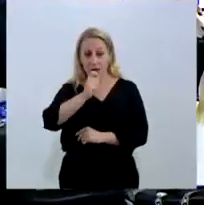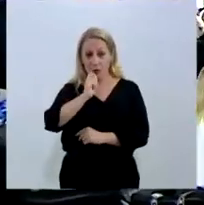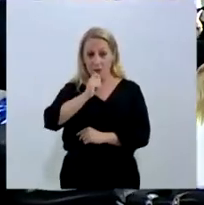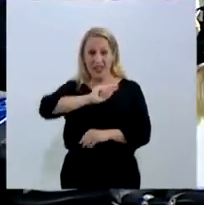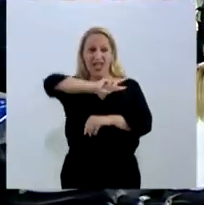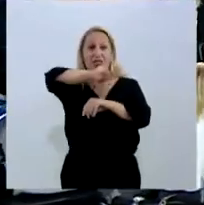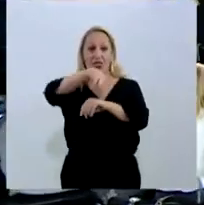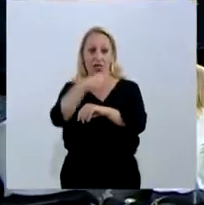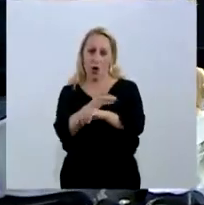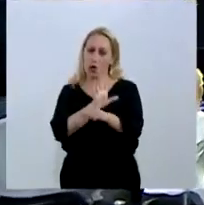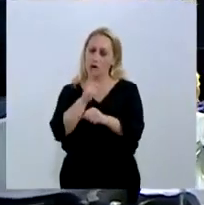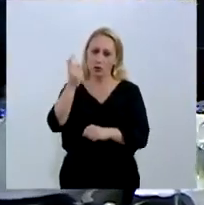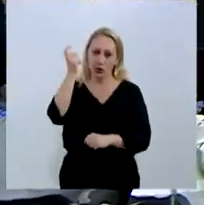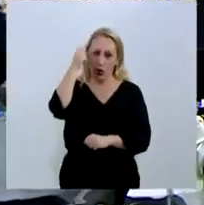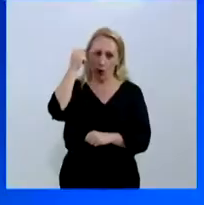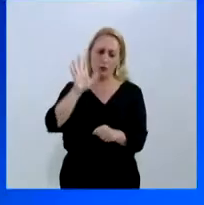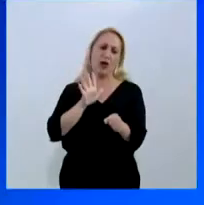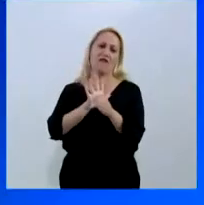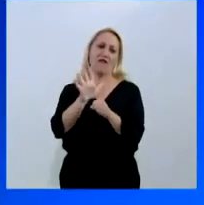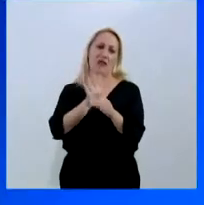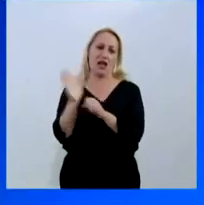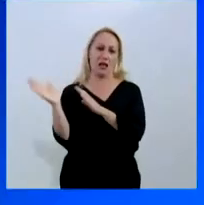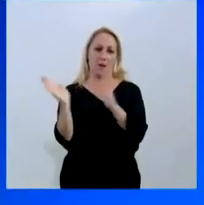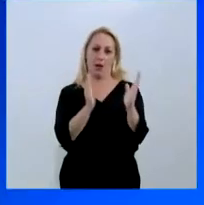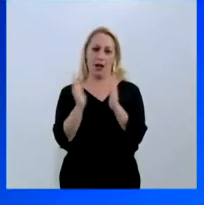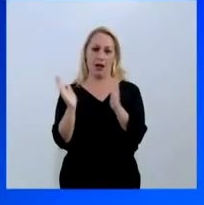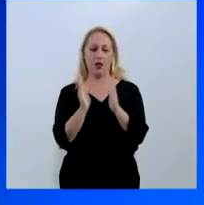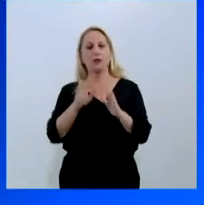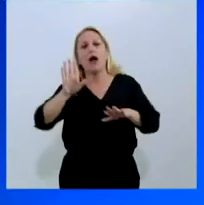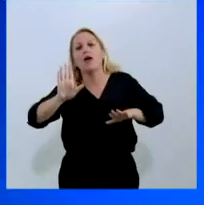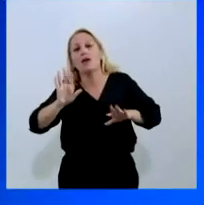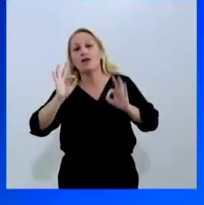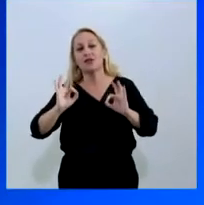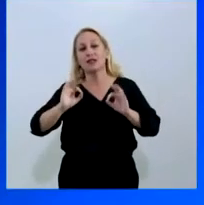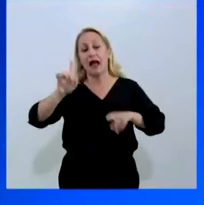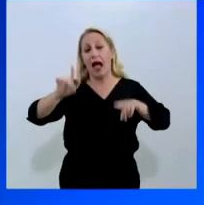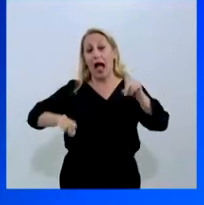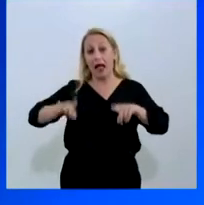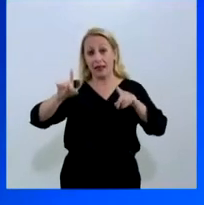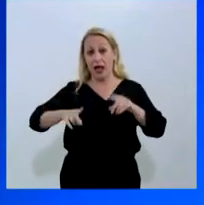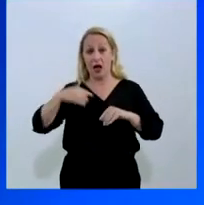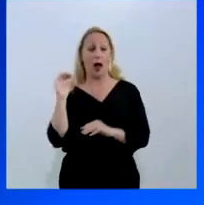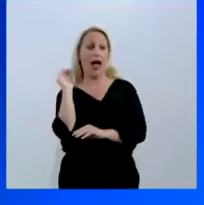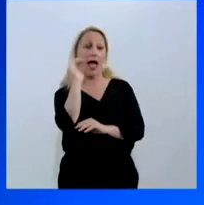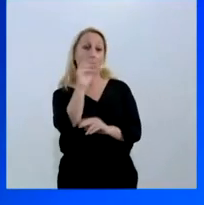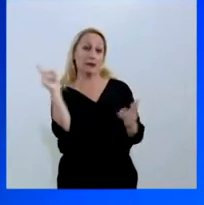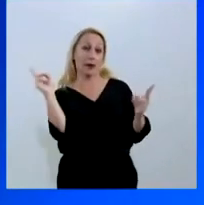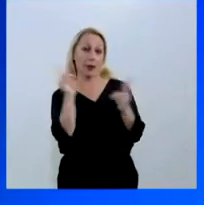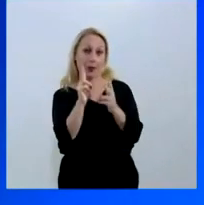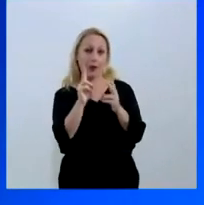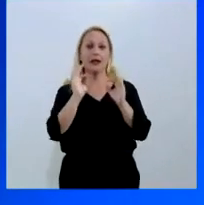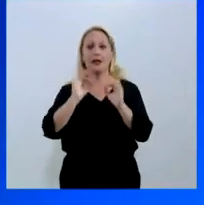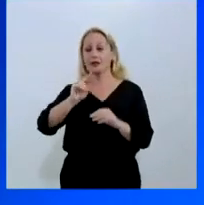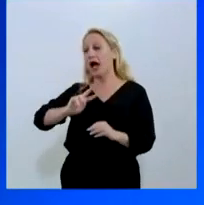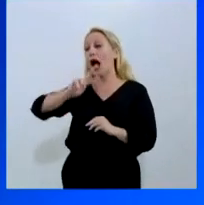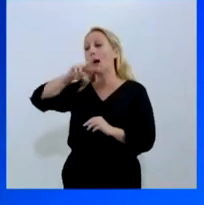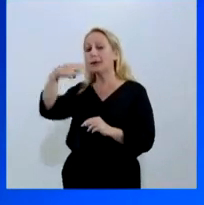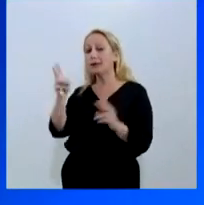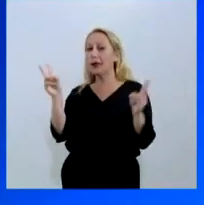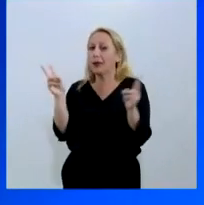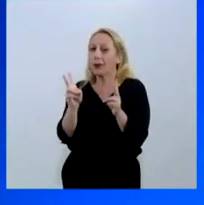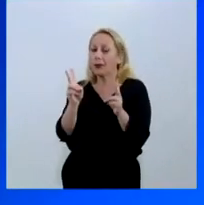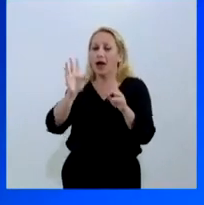κρατήσει 2 ώρες, θεωρούμε ότι είναι επαρκής χρόνος. Θα εξαρτηθεί βέβαια και από τη συντομία των ερωτήσεων και κατ' επέκταση των